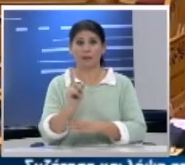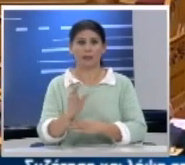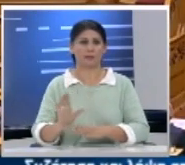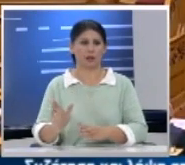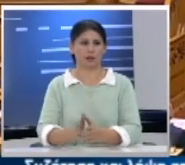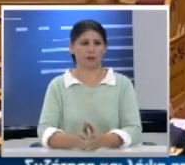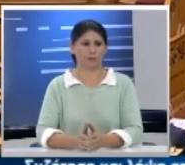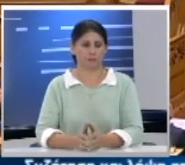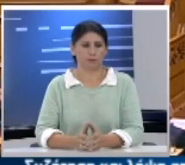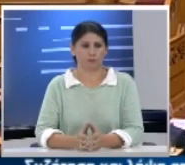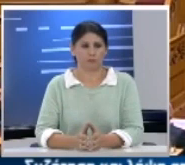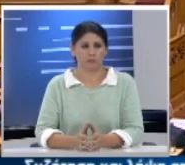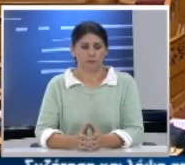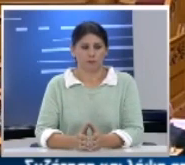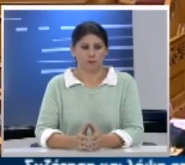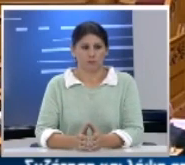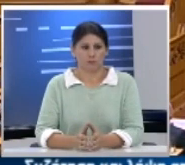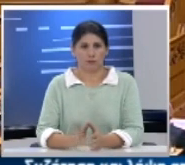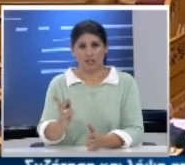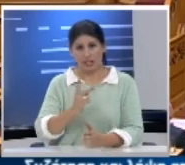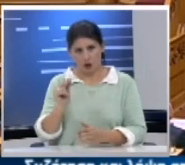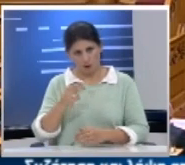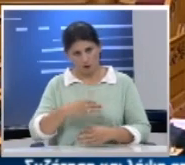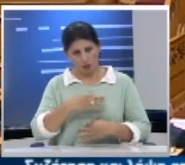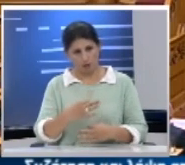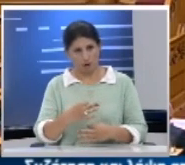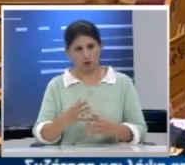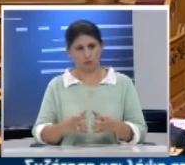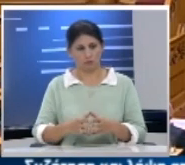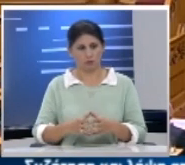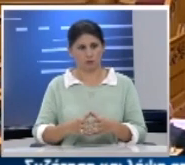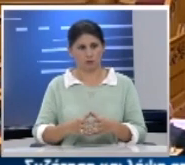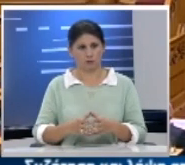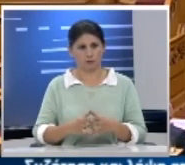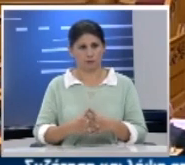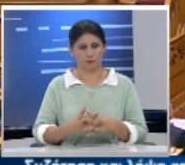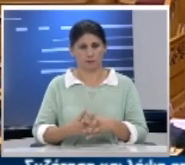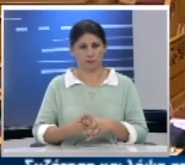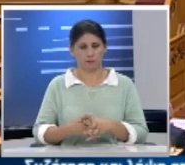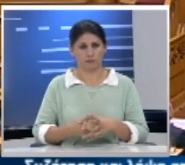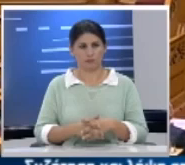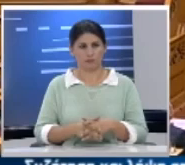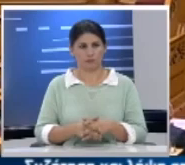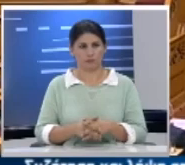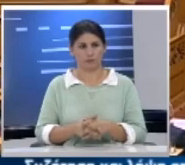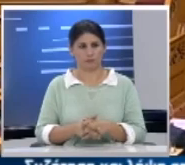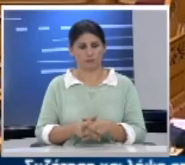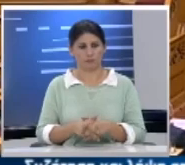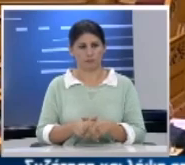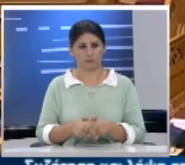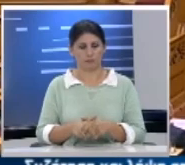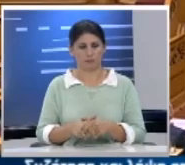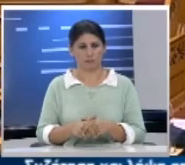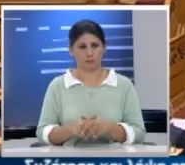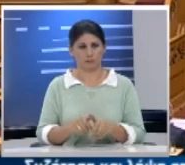προσπαθώ να φτιάξω το πρόεδρο. Να ακούσετε το χρόνο, αλλά... αυτά τα οποία εσείς προκαλέσατε. Κύριε Τζανακόπλε, λοιπόν, σας παρακαλώ πάρα λέω, πολύ. Λοιπόν,